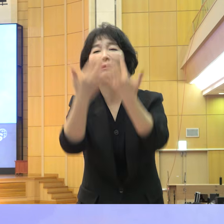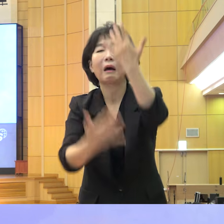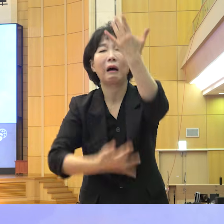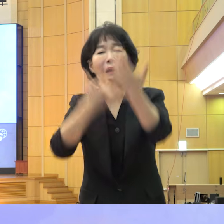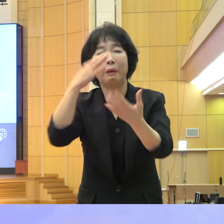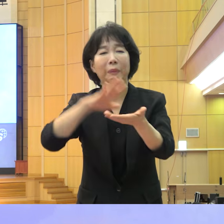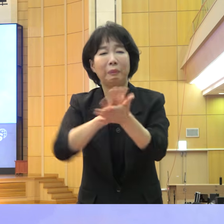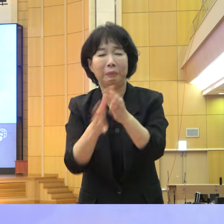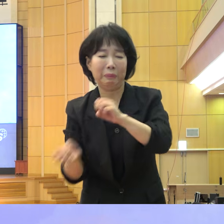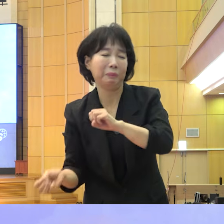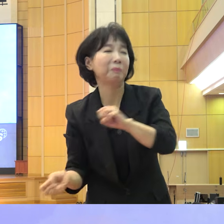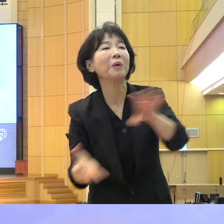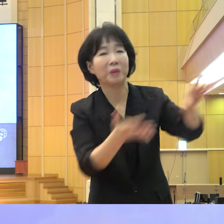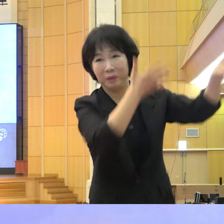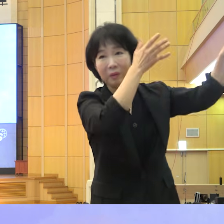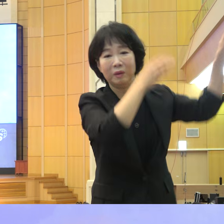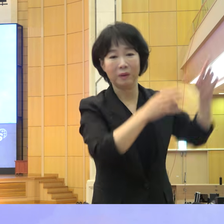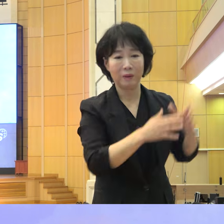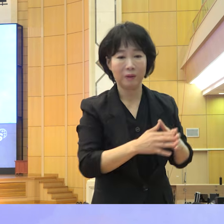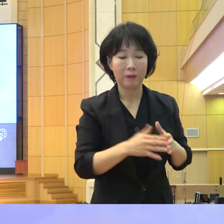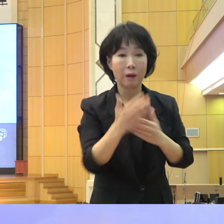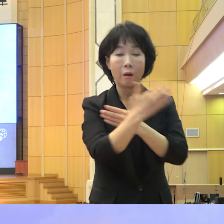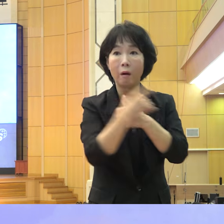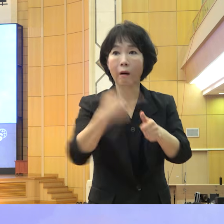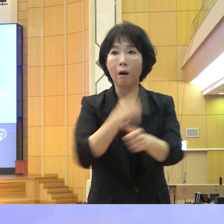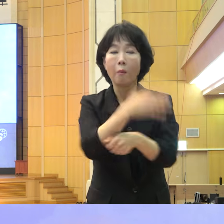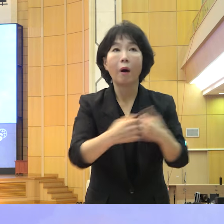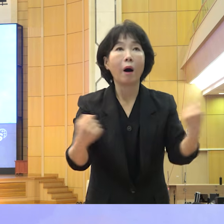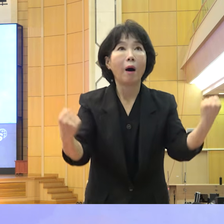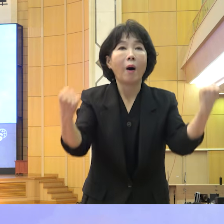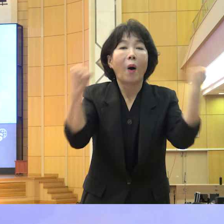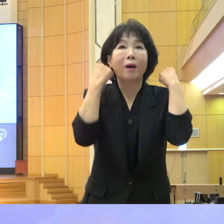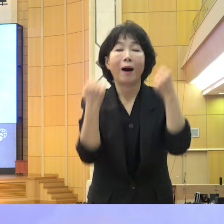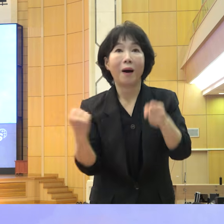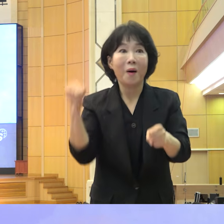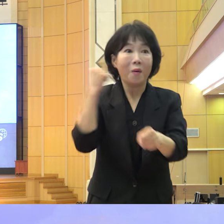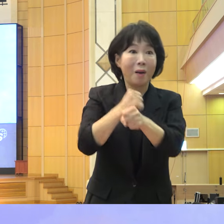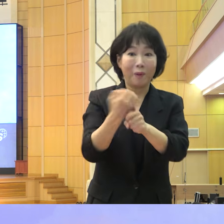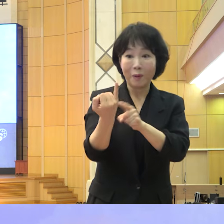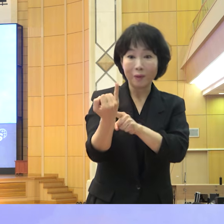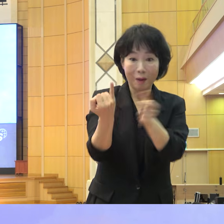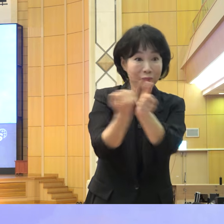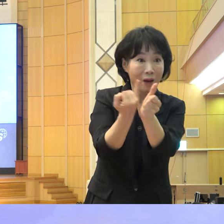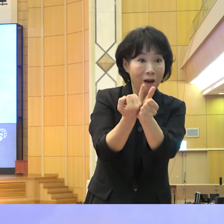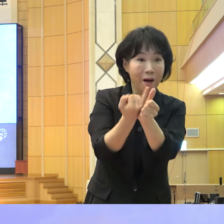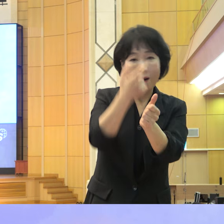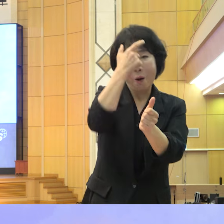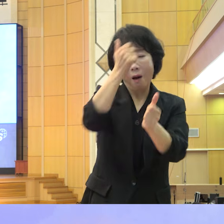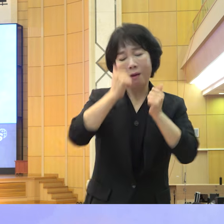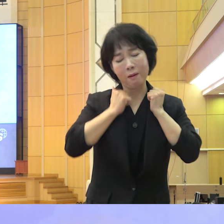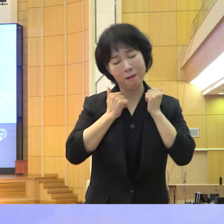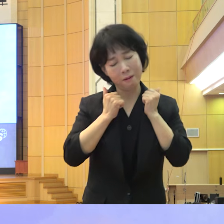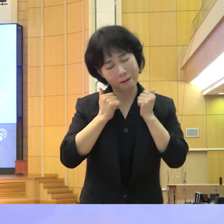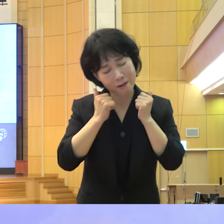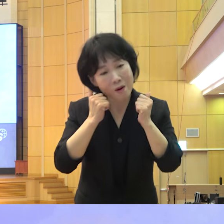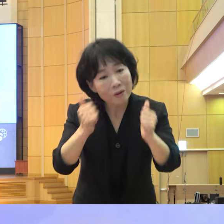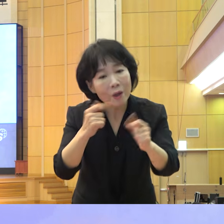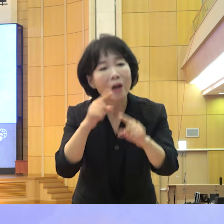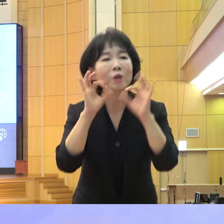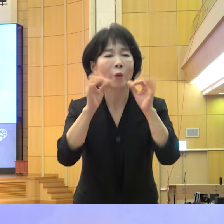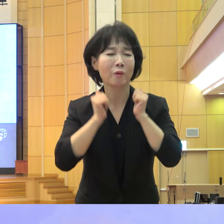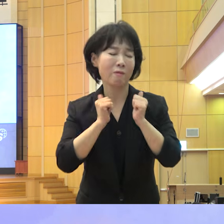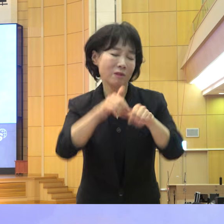없애버렸잖아요. 그러고 난 다음에 건강해서 그때부터 그분이 예수 열심히 믿으면서 전도도 제일 많이